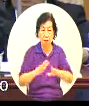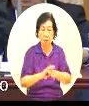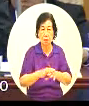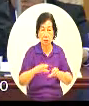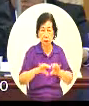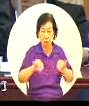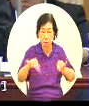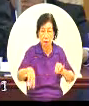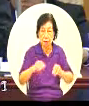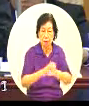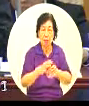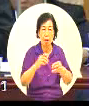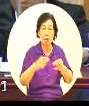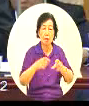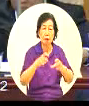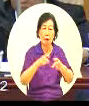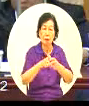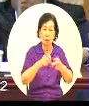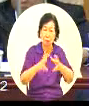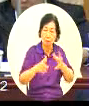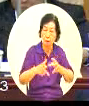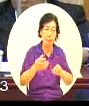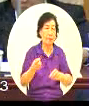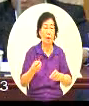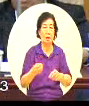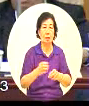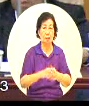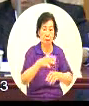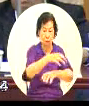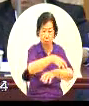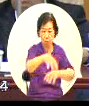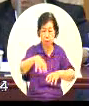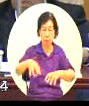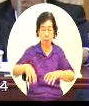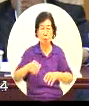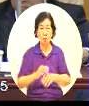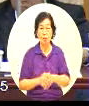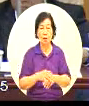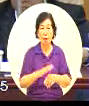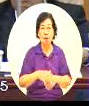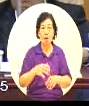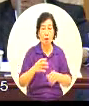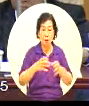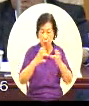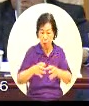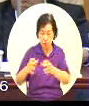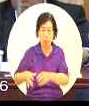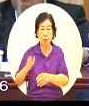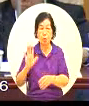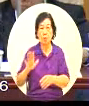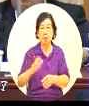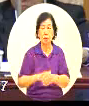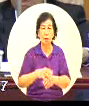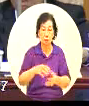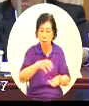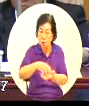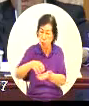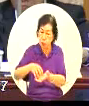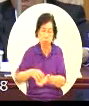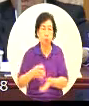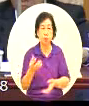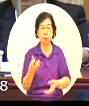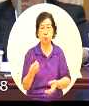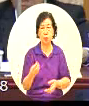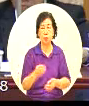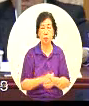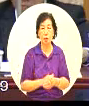那但是您提到的这个建议就是说周边其实有一些工厂聚落，但是是没有取得建造，甚至它在土地分